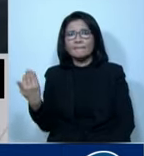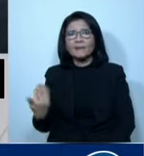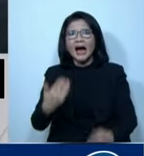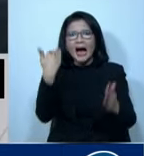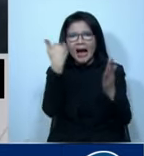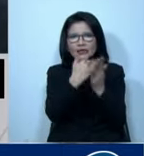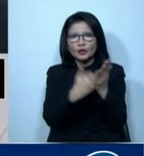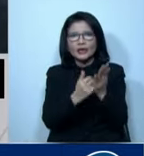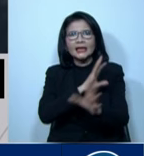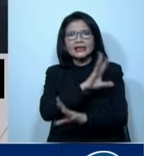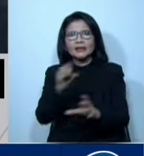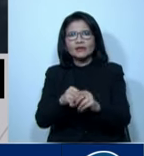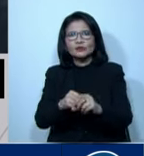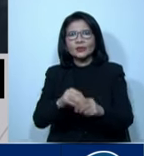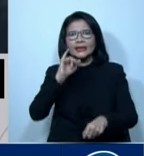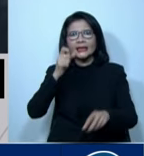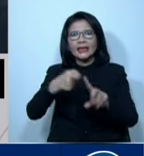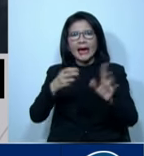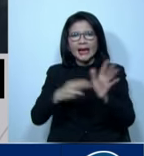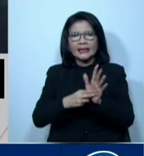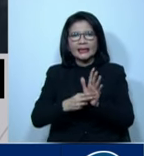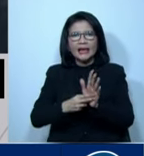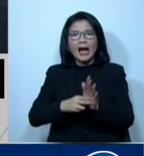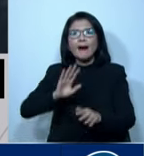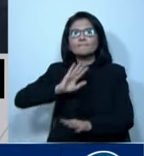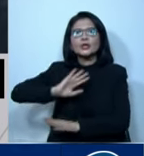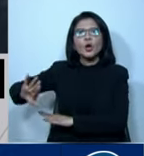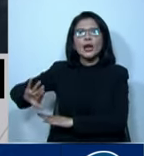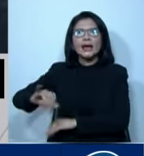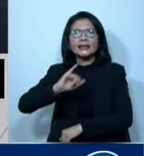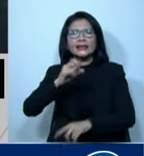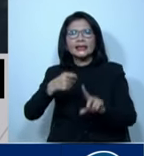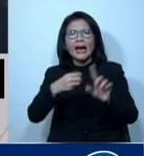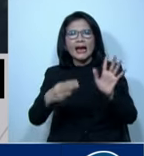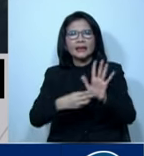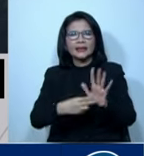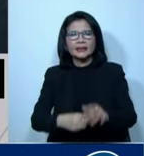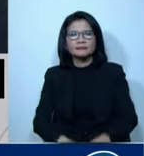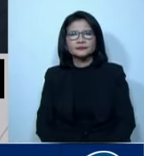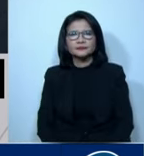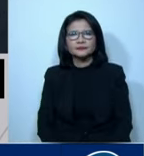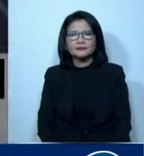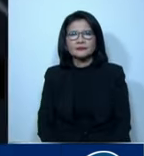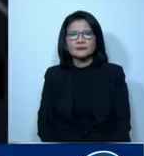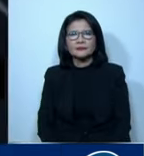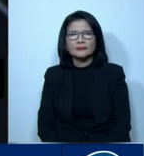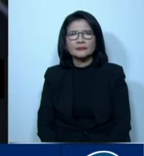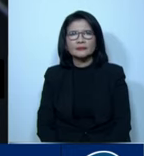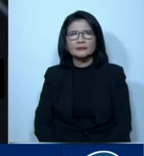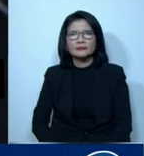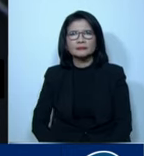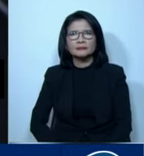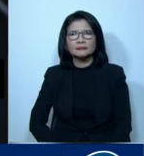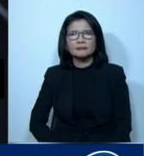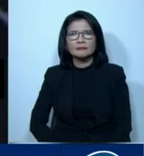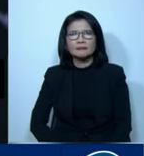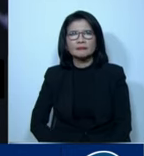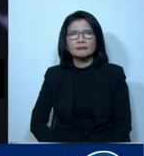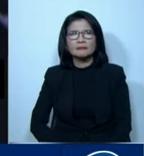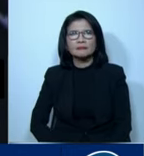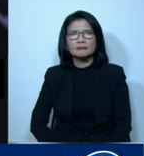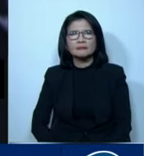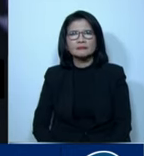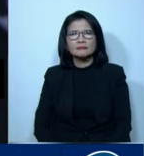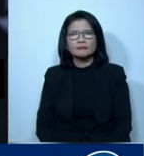kebijakan termasuk IKN, menolak IKN dilanjutkan. Terima kasih. Cukup Bapak? Cukup. Baik.